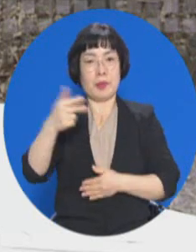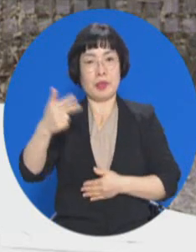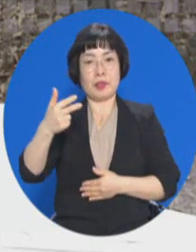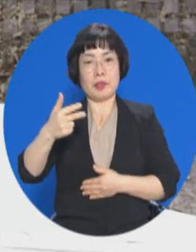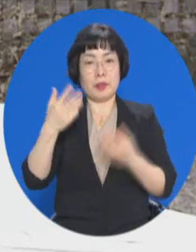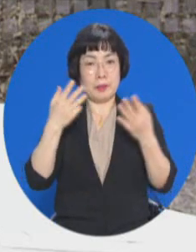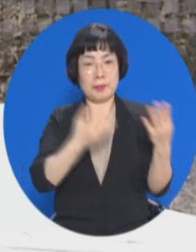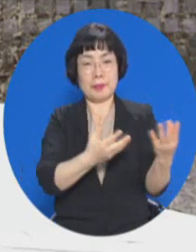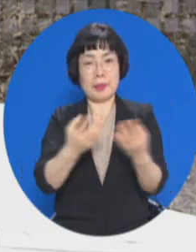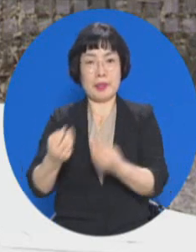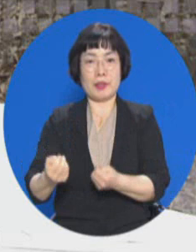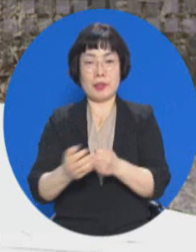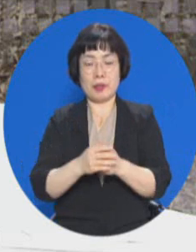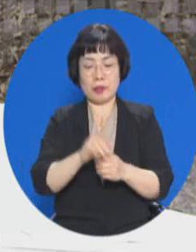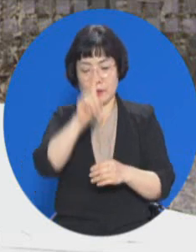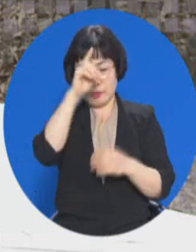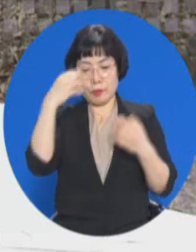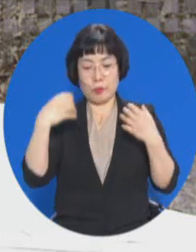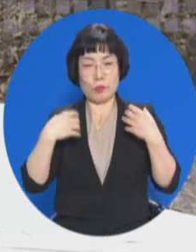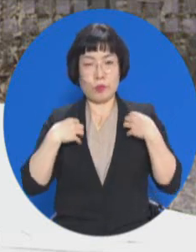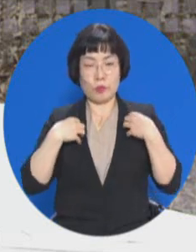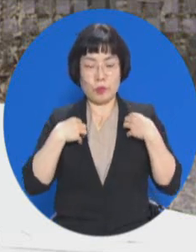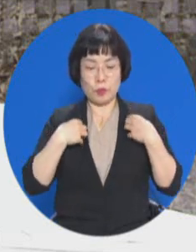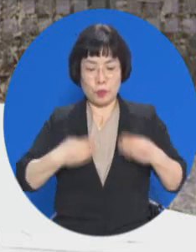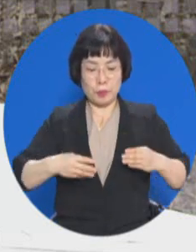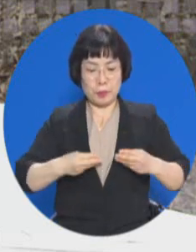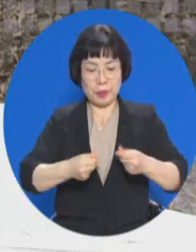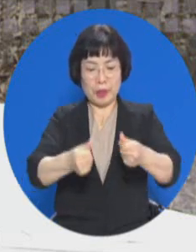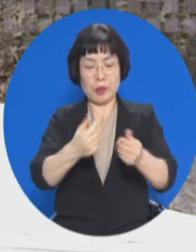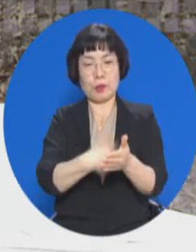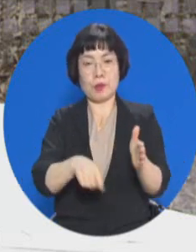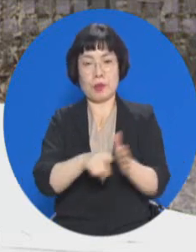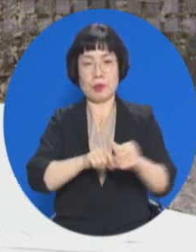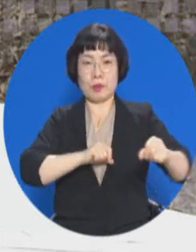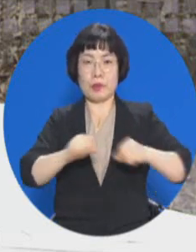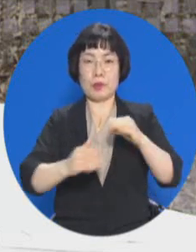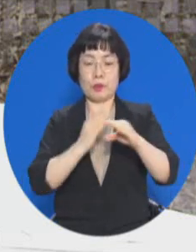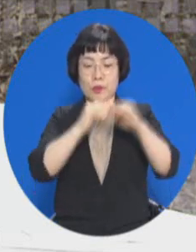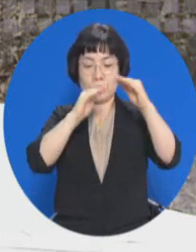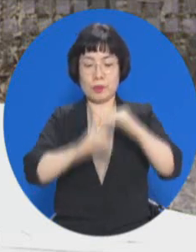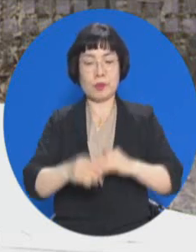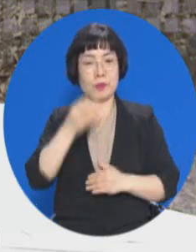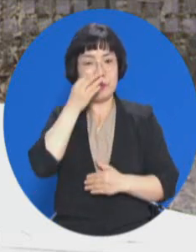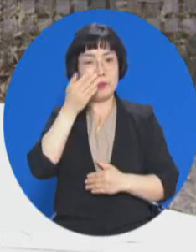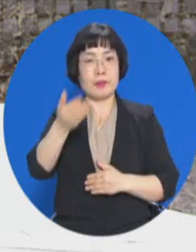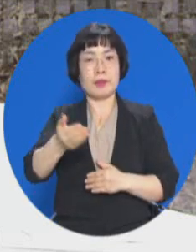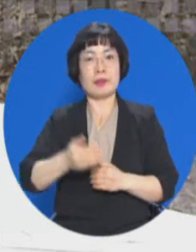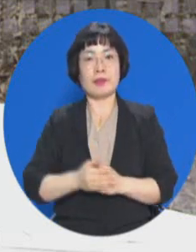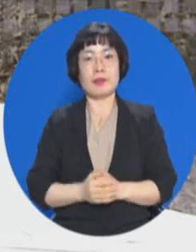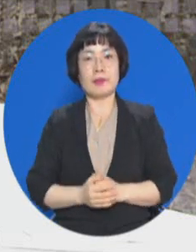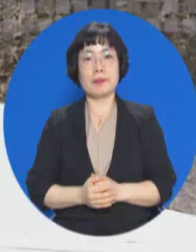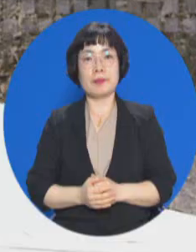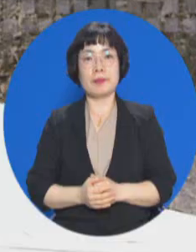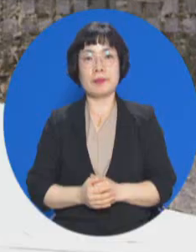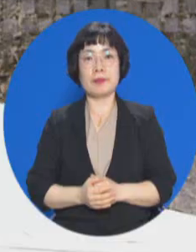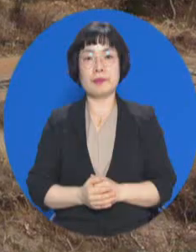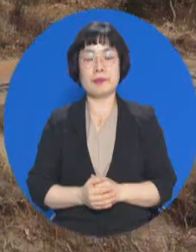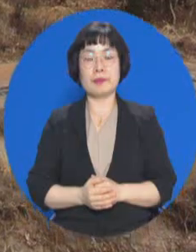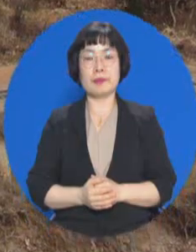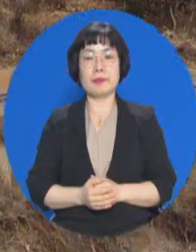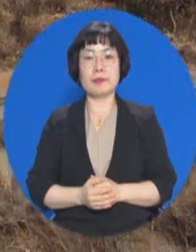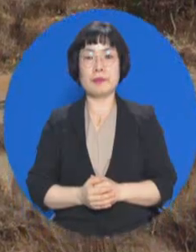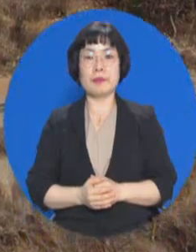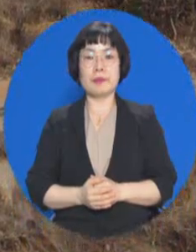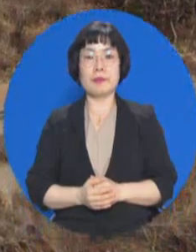이르고 있는데 당국이 소나무 재선충과의 전쟁을 선포하고 나섰습니다. 김주휘 기자가 보도합니다.